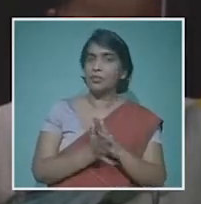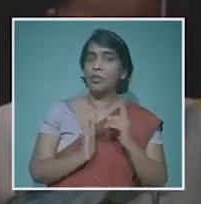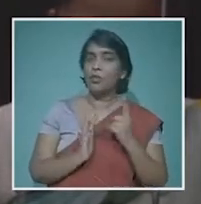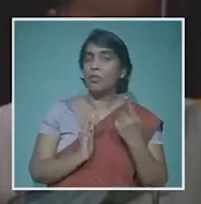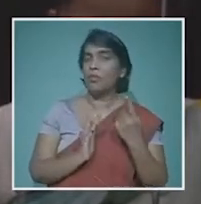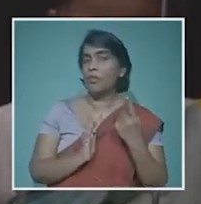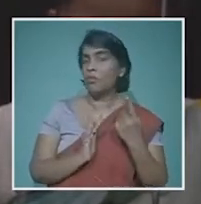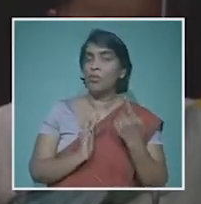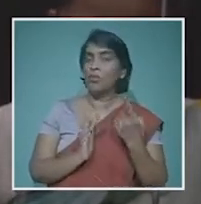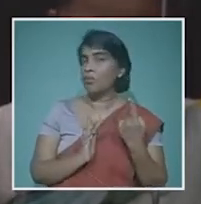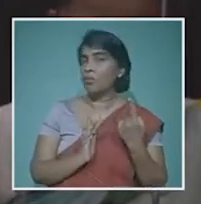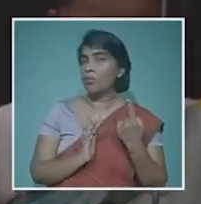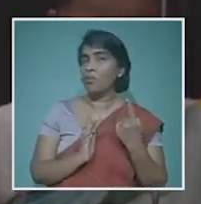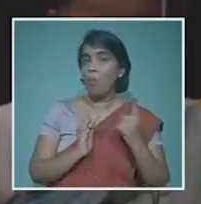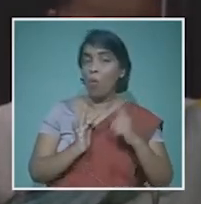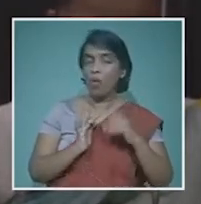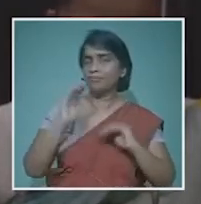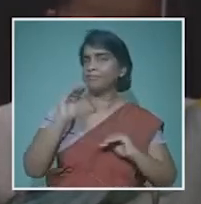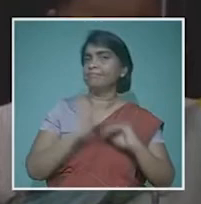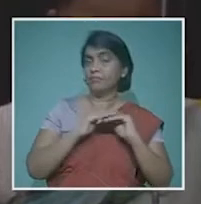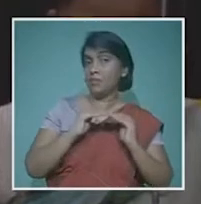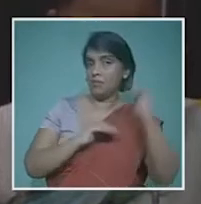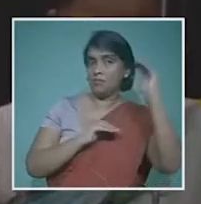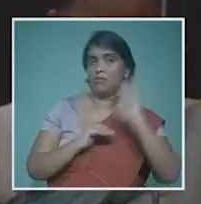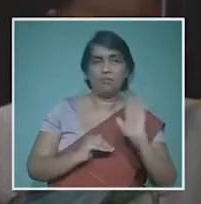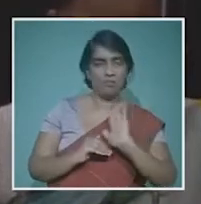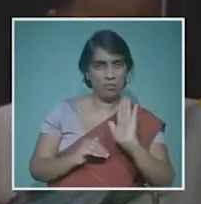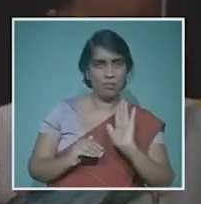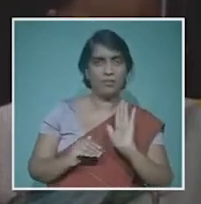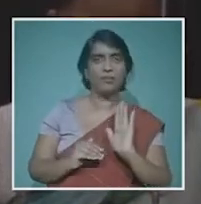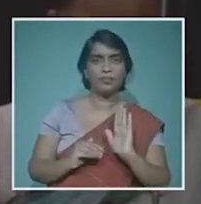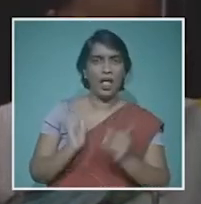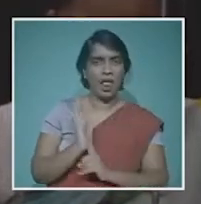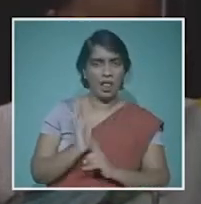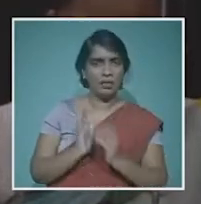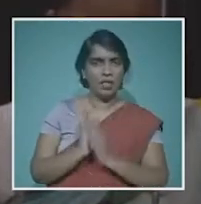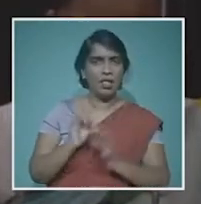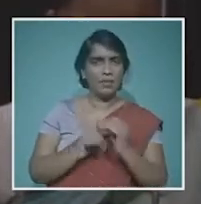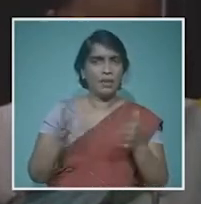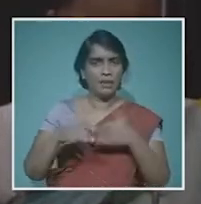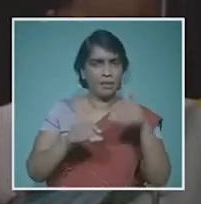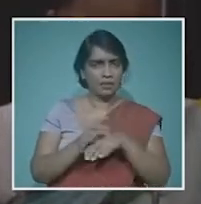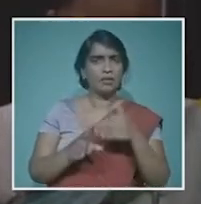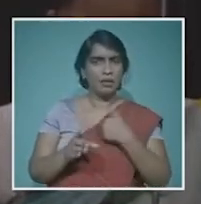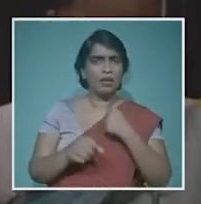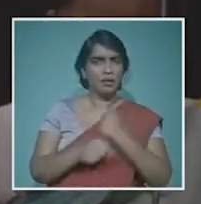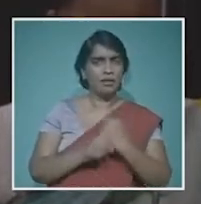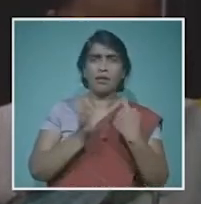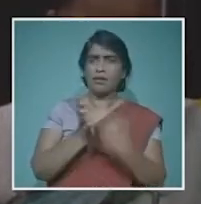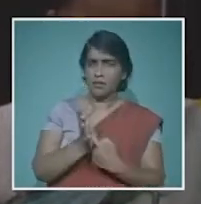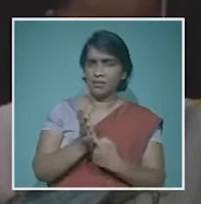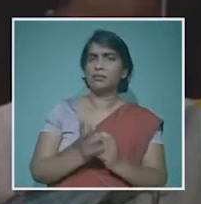දැම්මා මේ කැප් එකක් දැම්මා ඊට එහා කරන්න බෑ කියලා ලක්ෂ්මණගිරි ඇමතිතුමා සිටියා කැබිනට් එකේ මාත් සිටියා ගයන්තත් සිටියා රංජිතුත්